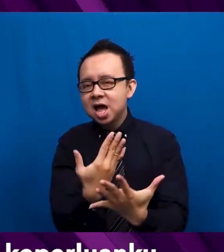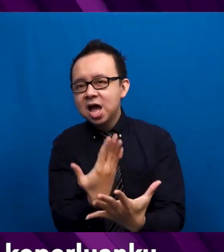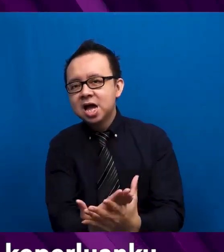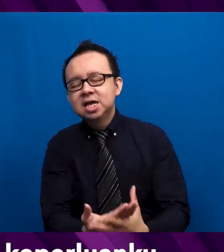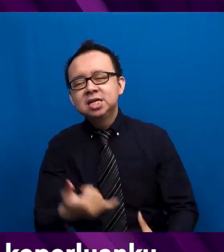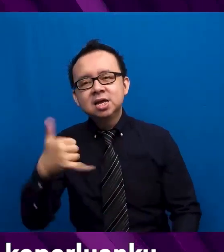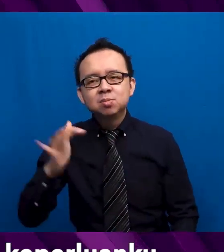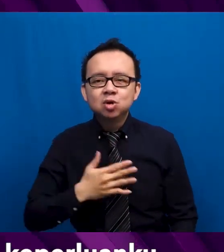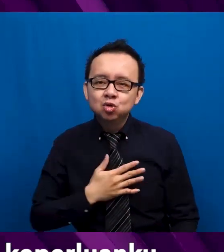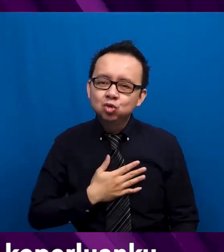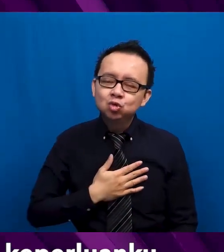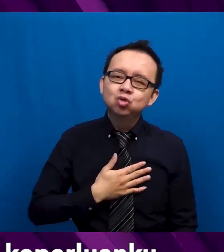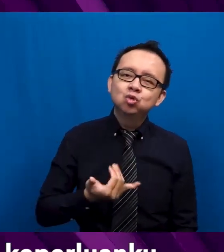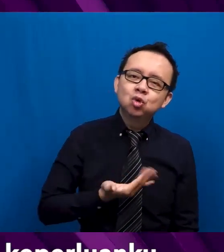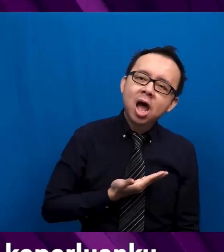segala